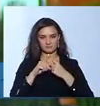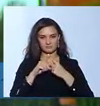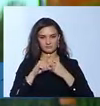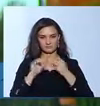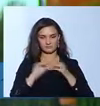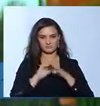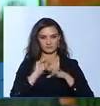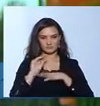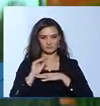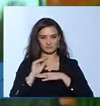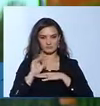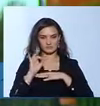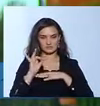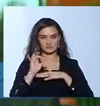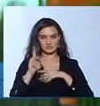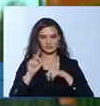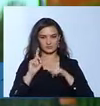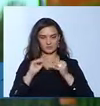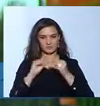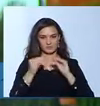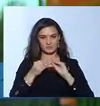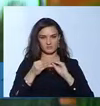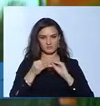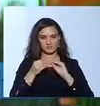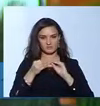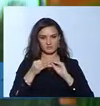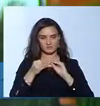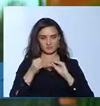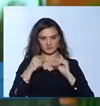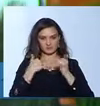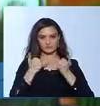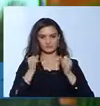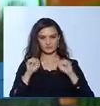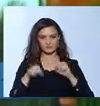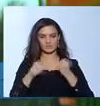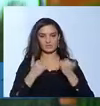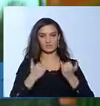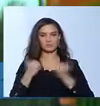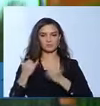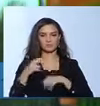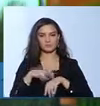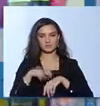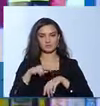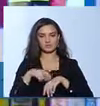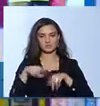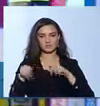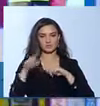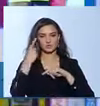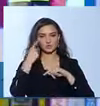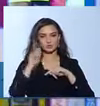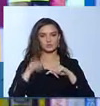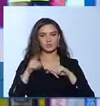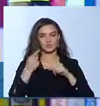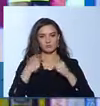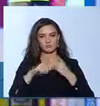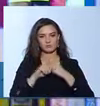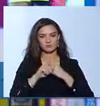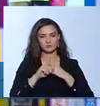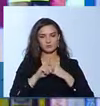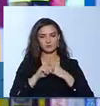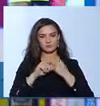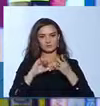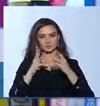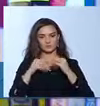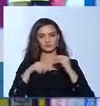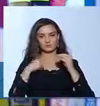რისკს იმისა რომ პრობლემები შეექმნას თმას დღეს ჩვენ შეგვიძლია თანამედროვე მედიცინის ცოდნიდან გამომდინარე